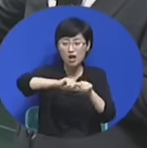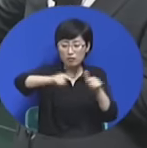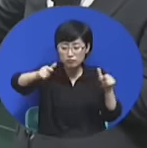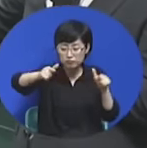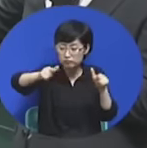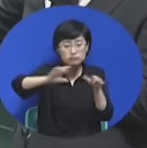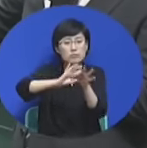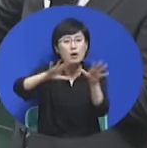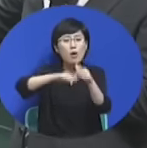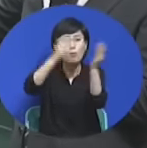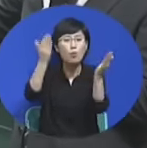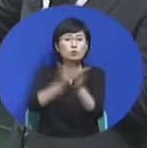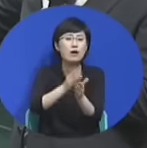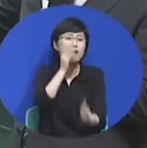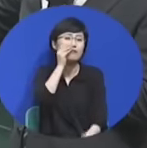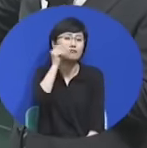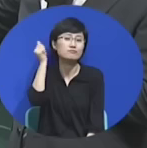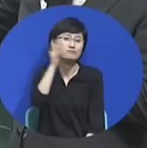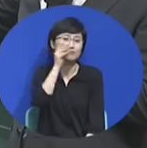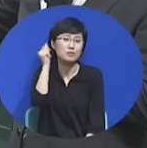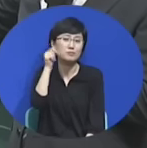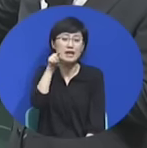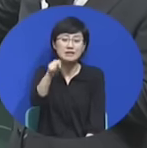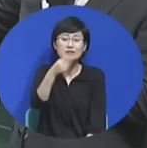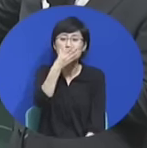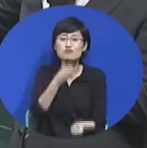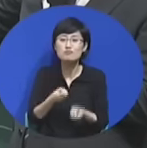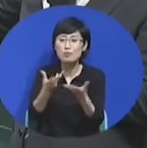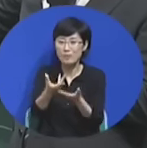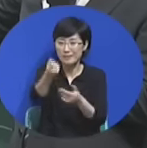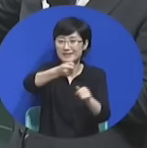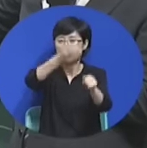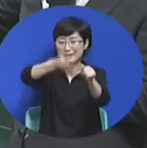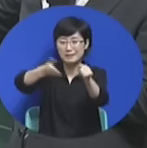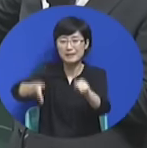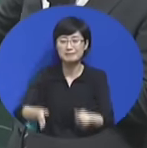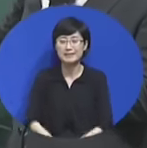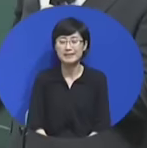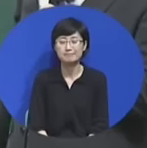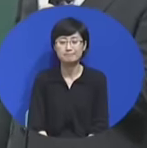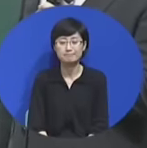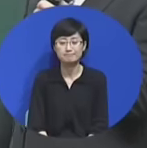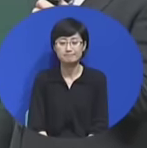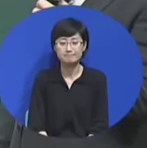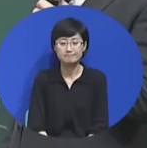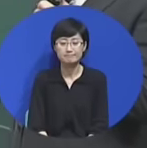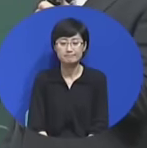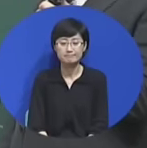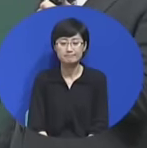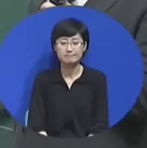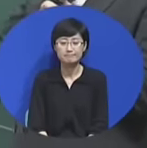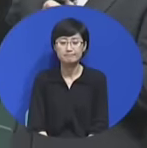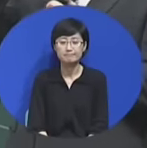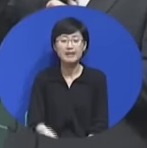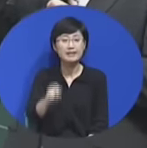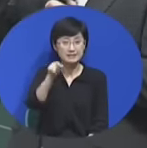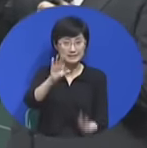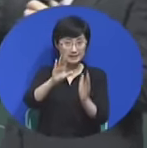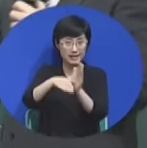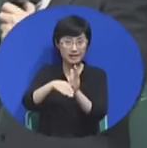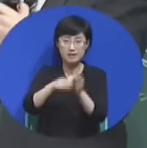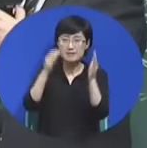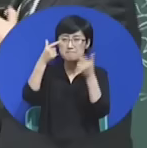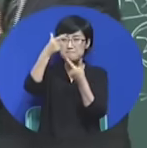은혜입니다. 这才是亨通的恩典. 여러분, 이 축복 속으로 들어가신 여러분 되기 바랍니다. 愿你们能够成为进入到这祝福里的人. 자, 이렇게 들을 때 나오는 게 하나가